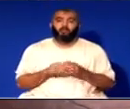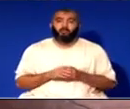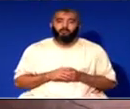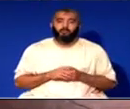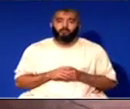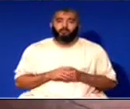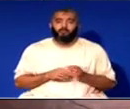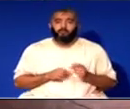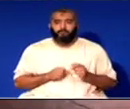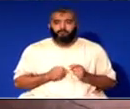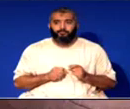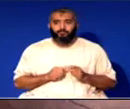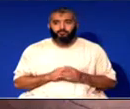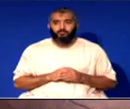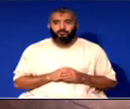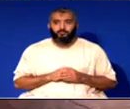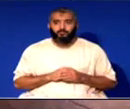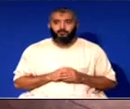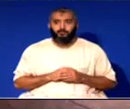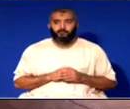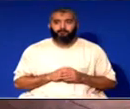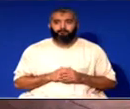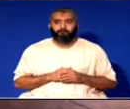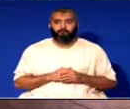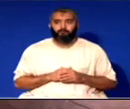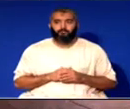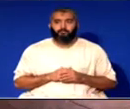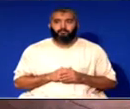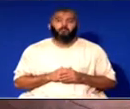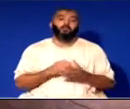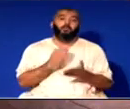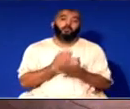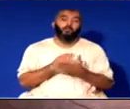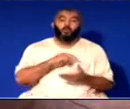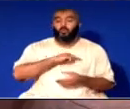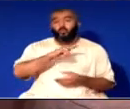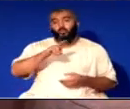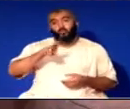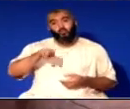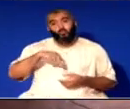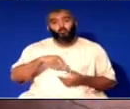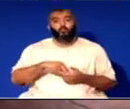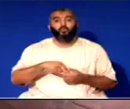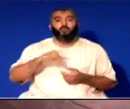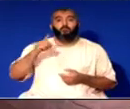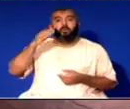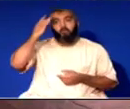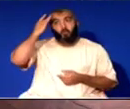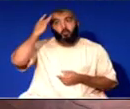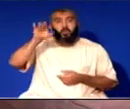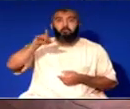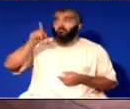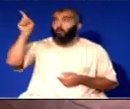ربما ممكن بالك ربما لان هذا لان احنا هضرنا على الجانب السلبي فيه ولكن احنا موش بالضروره باه